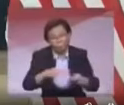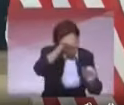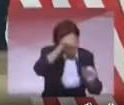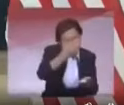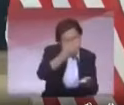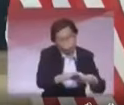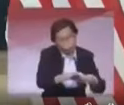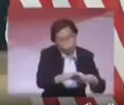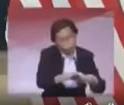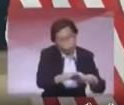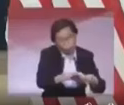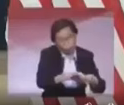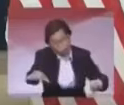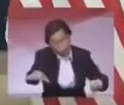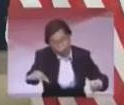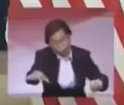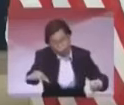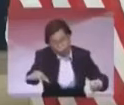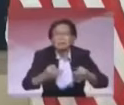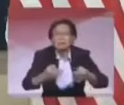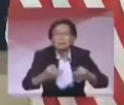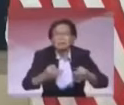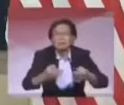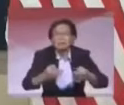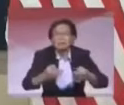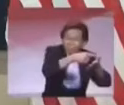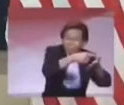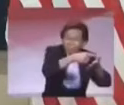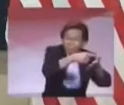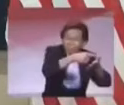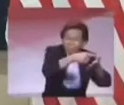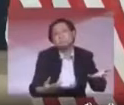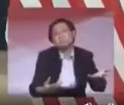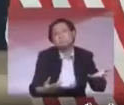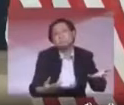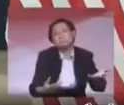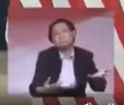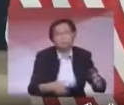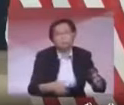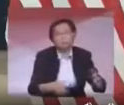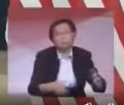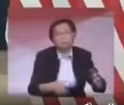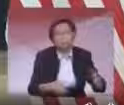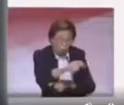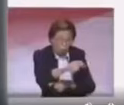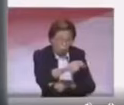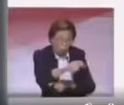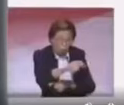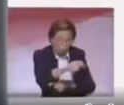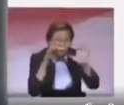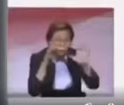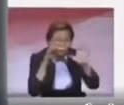Tetapi jika pilihan raya terpaksa diadakan, kita tidak boleh menghalang penduduk di Kuching yang mengundi,